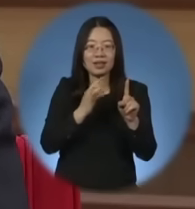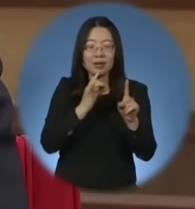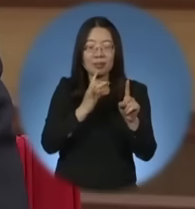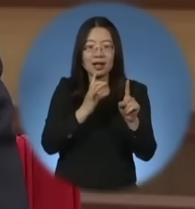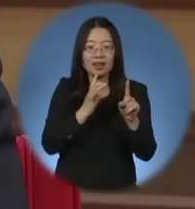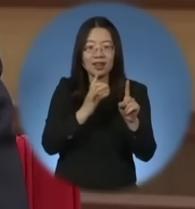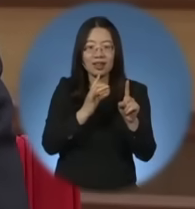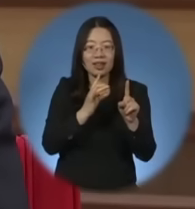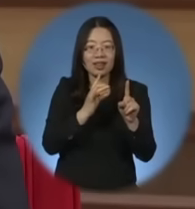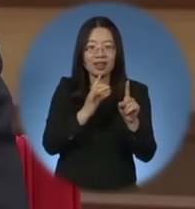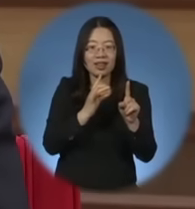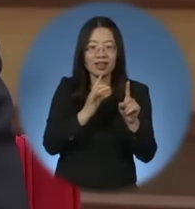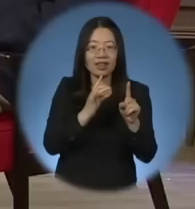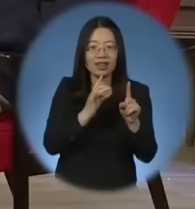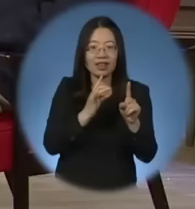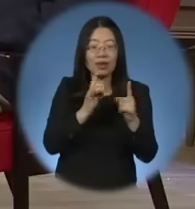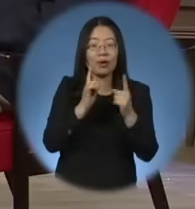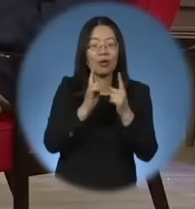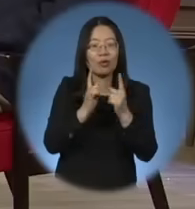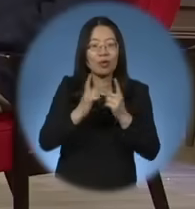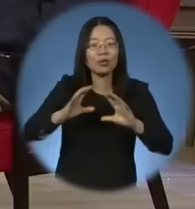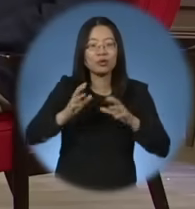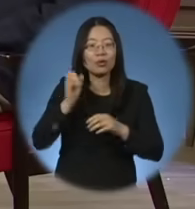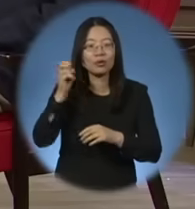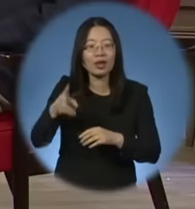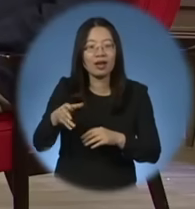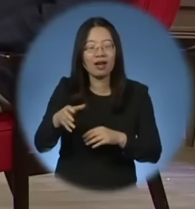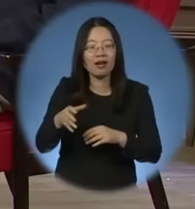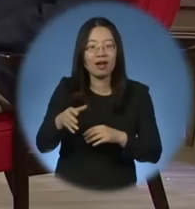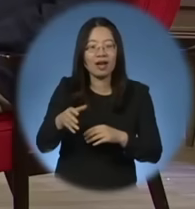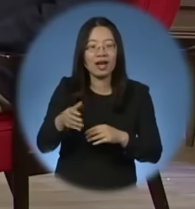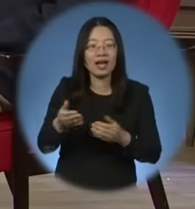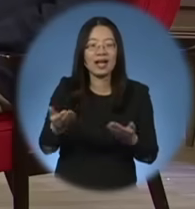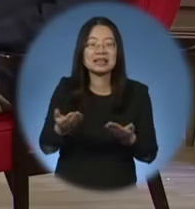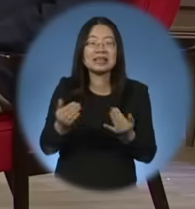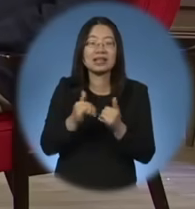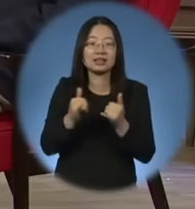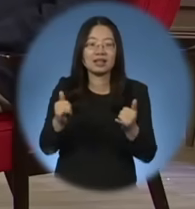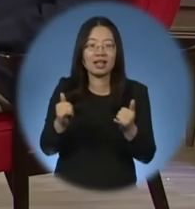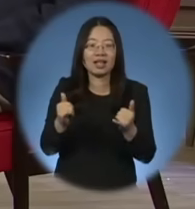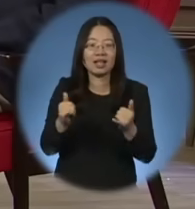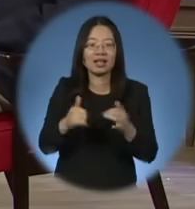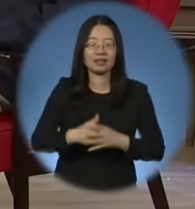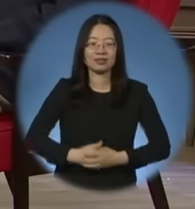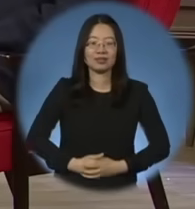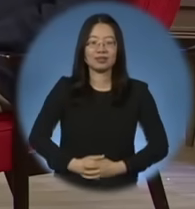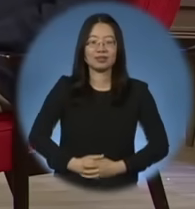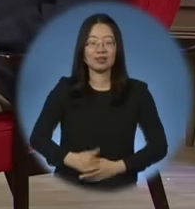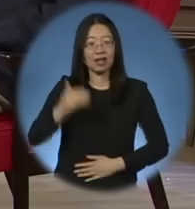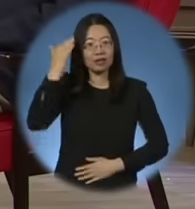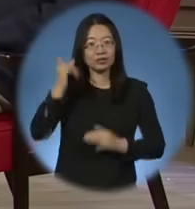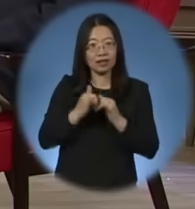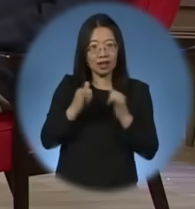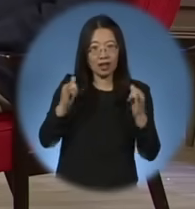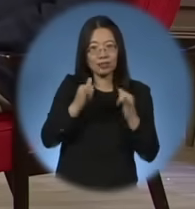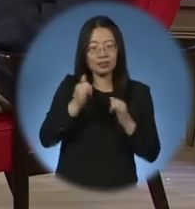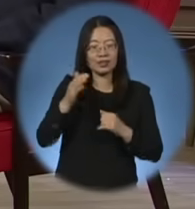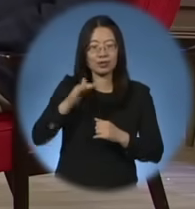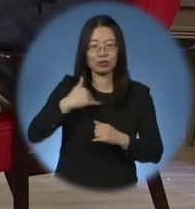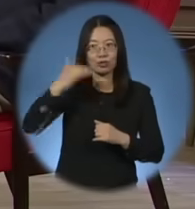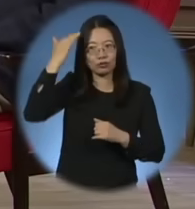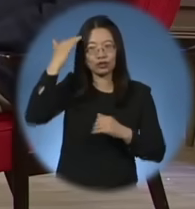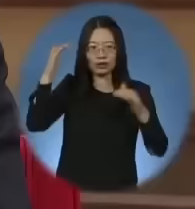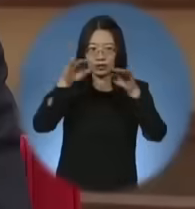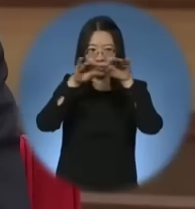하나만 많았어요 그때 호텔에 프런트 하는 분이에요 저저 택시 부르는 사람 한국 사람인데 한국